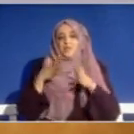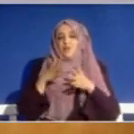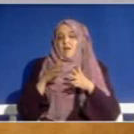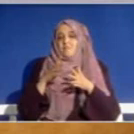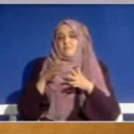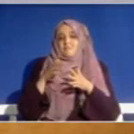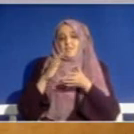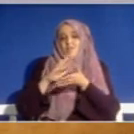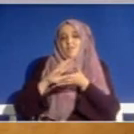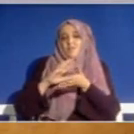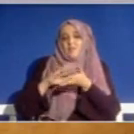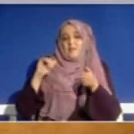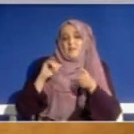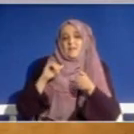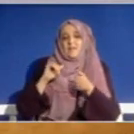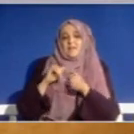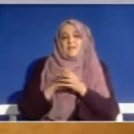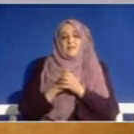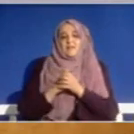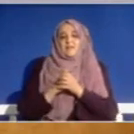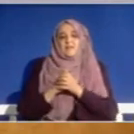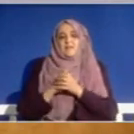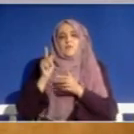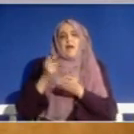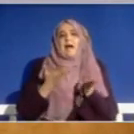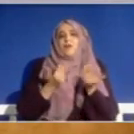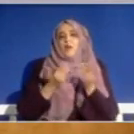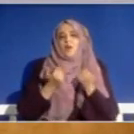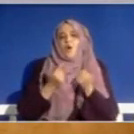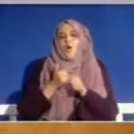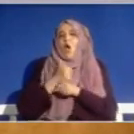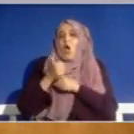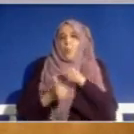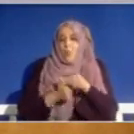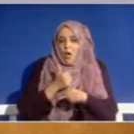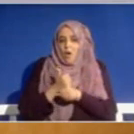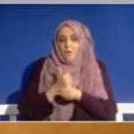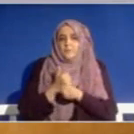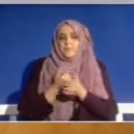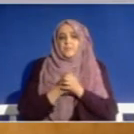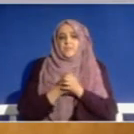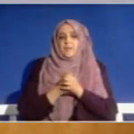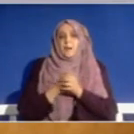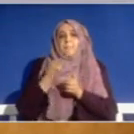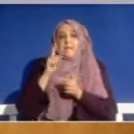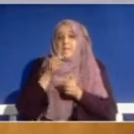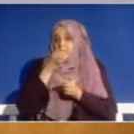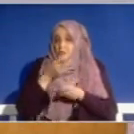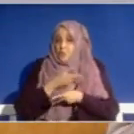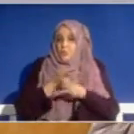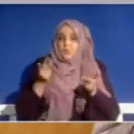يعني أفتاها تعمل بما أفتى به وانت تنتظر بهذا الخاتم عام. ايه عام ولكن تعرف به مش